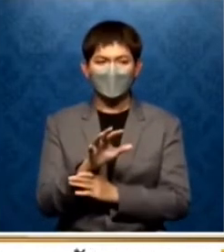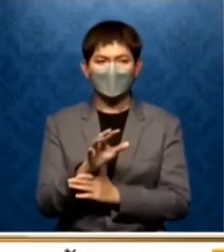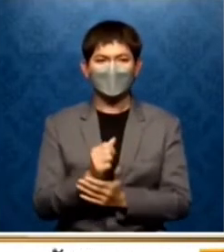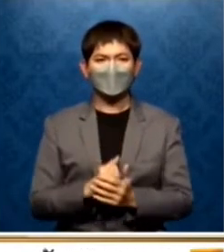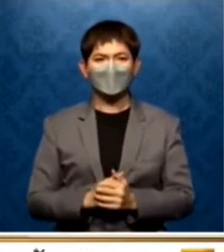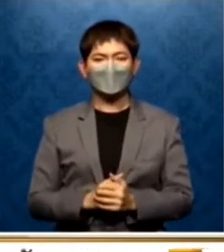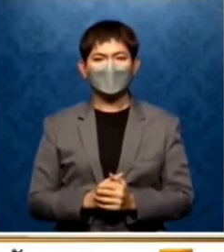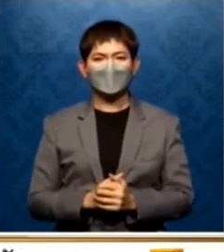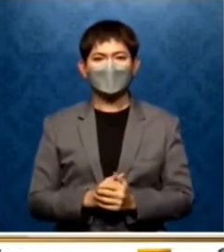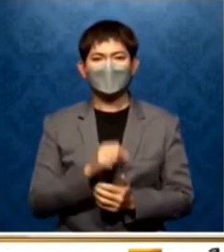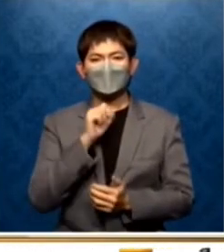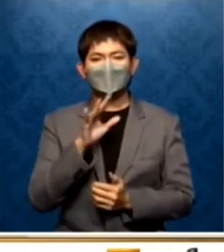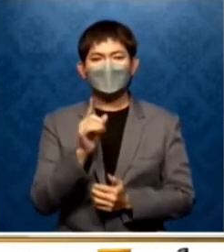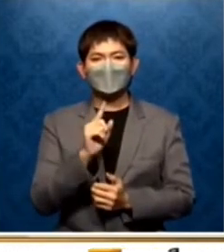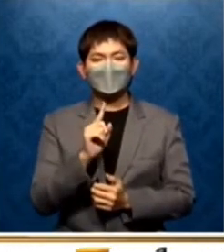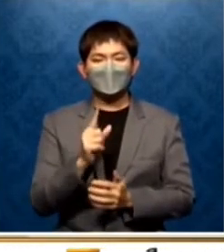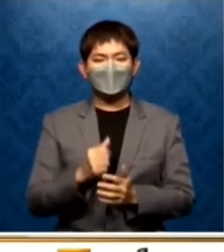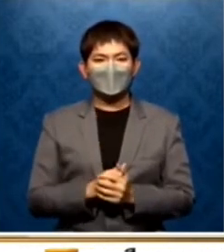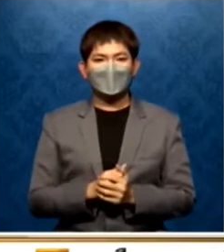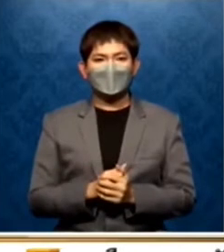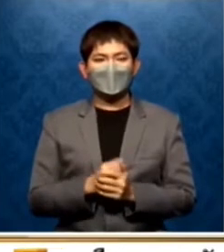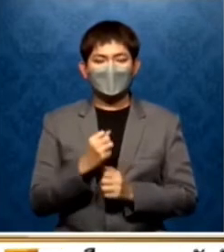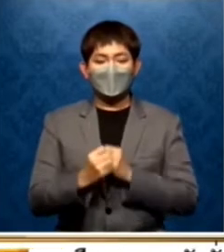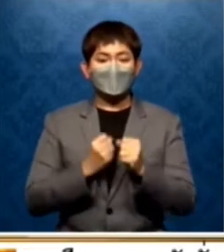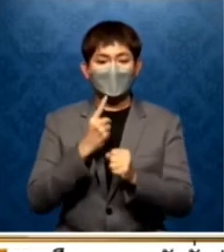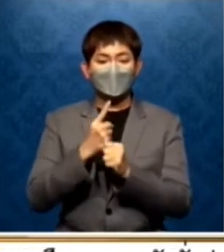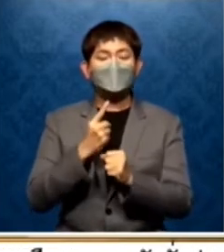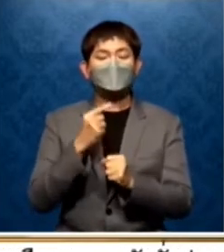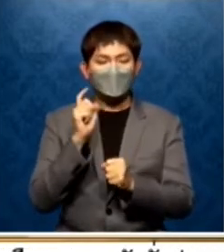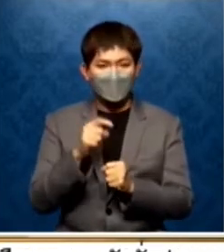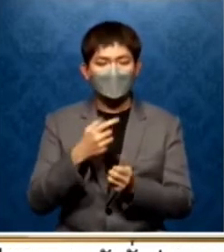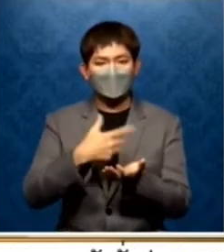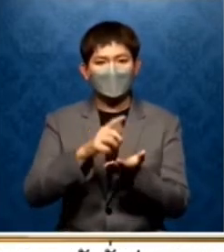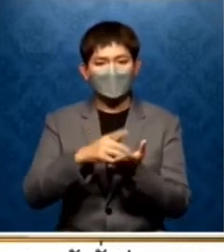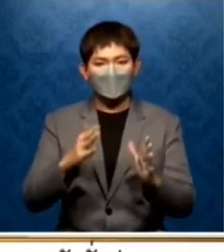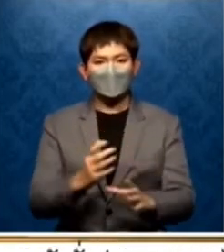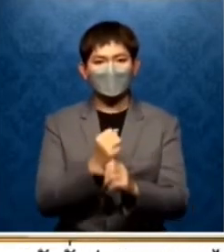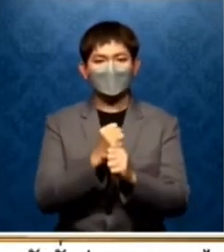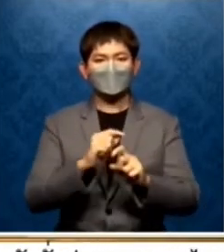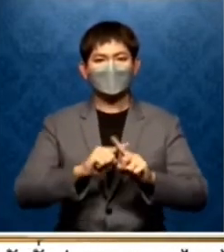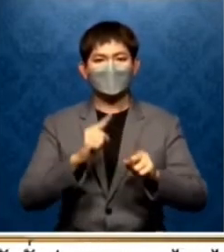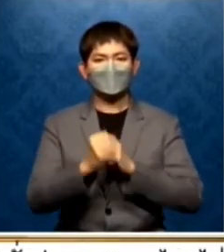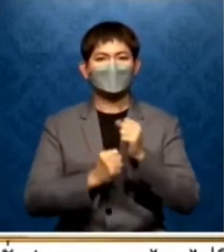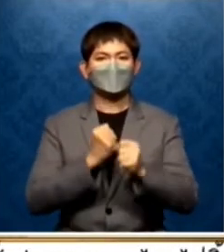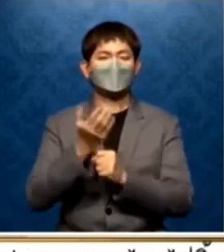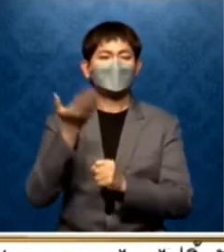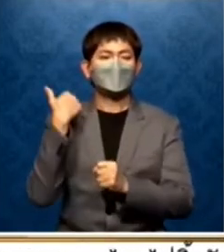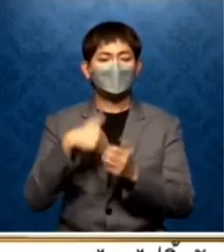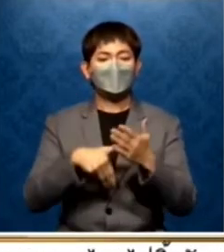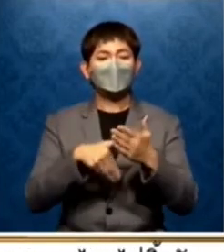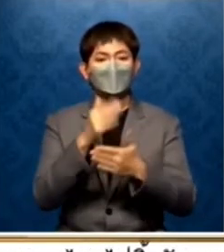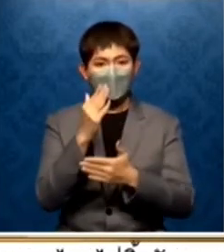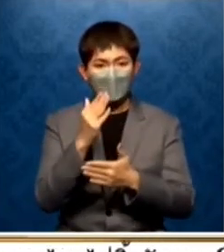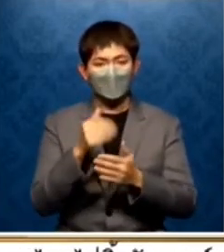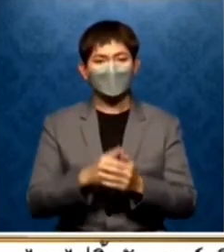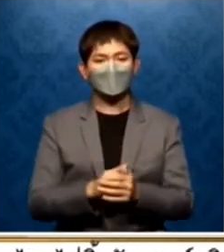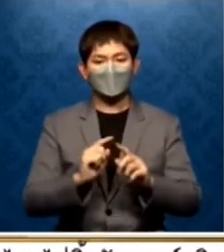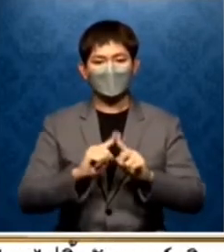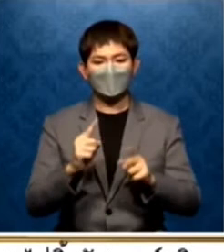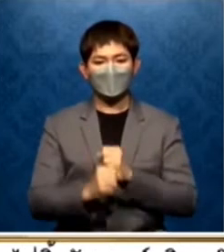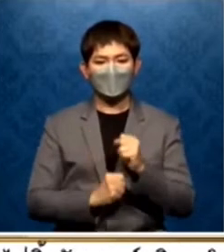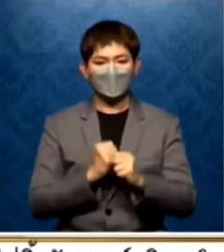คับว่าประจำปีต้องรายงานปีที่แล้วเนี่ยเราผ่านไปได้หมดทุกเรื่องเลยครับ